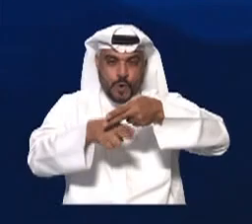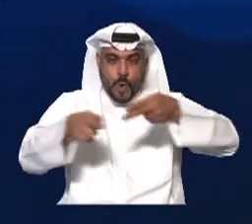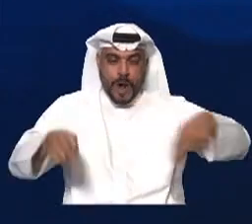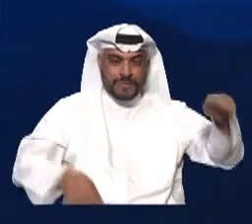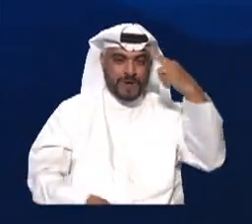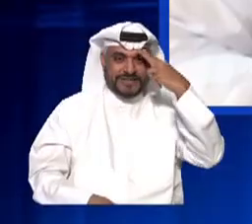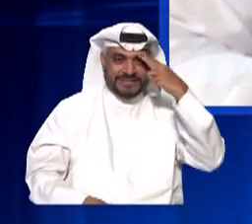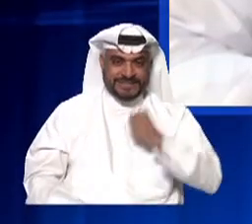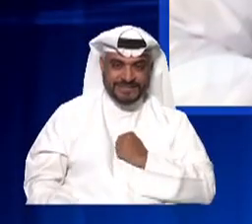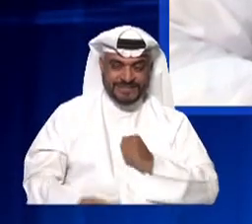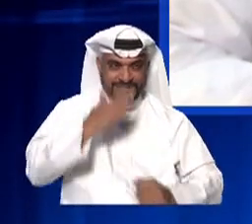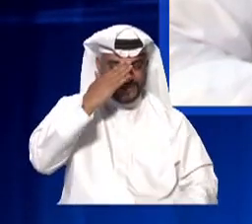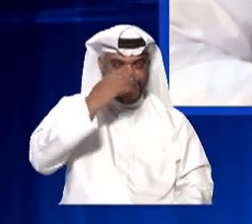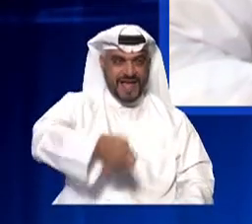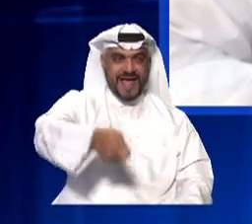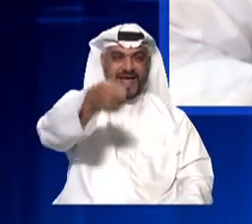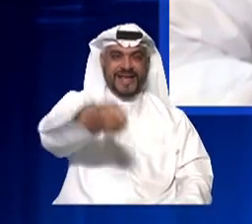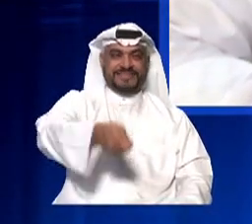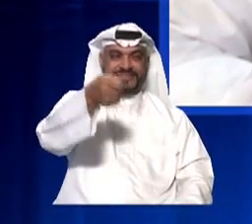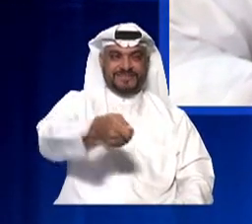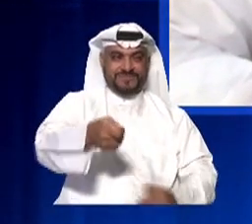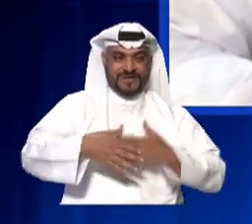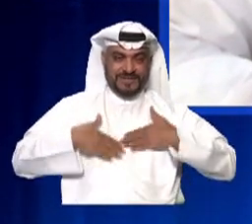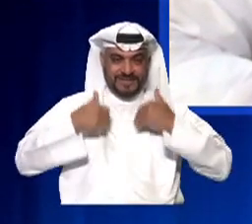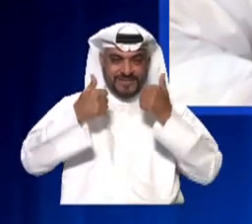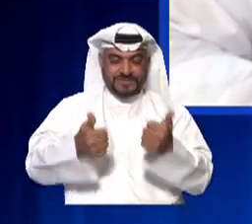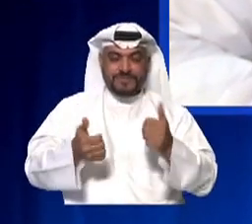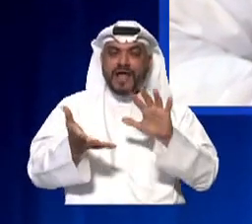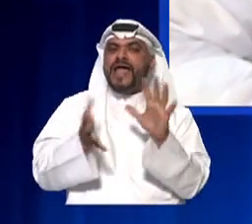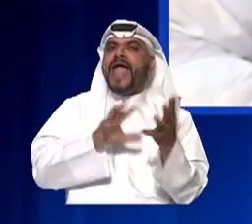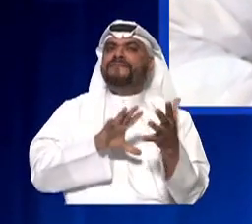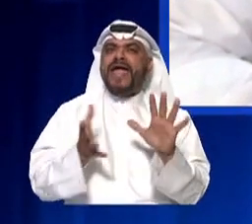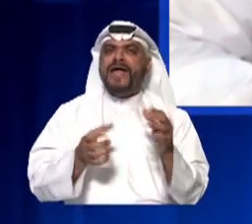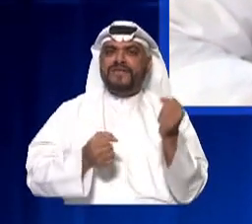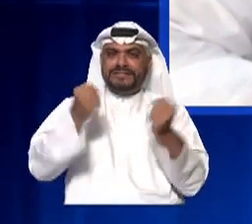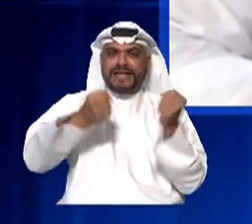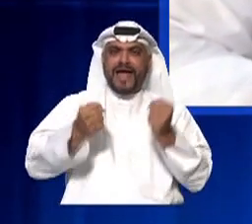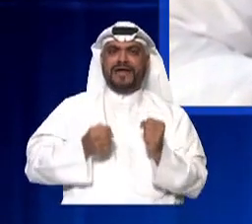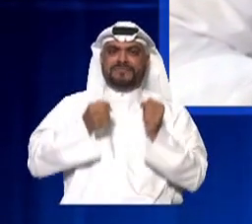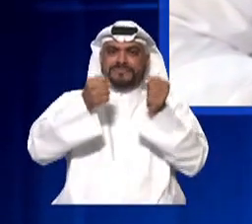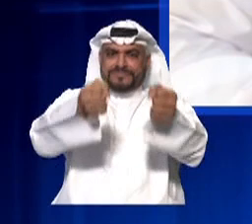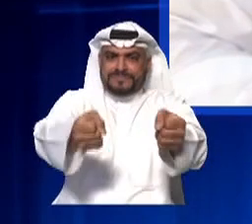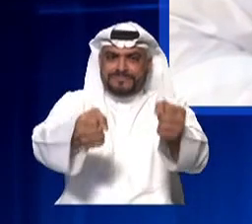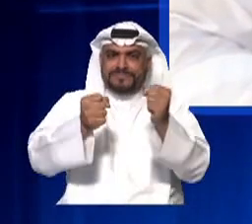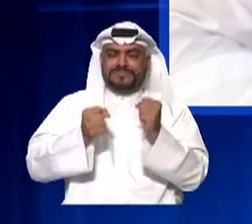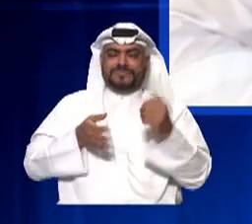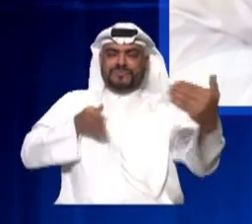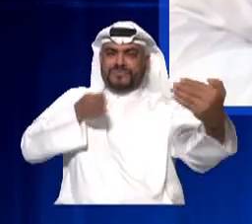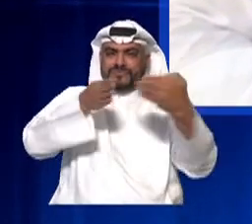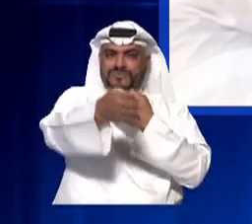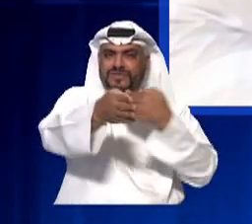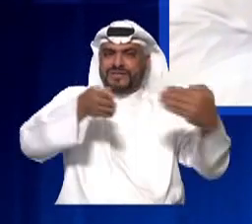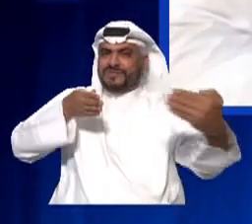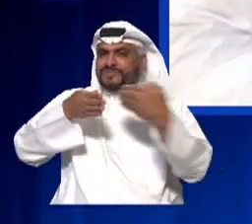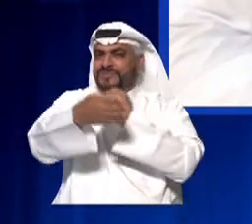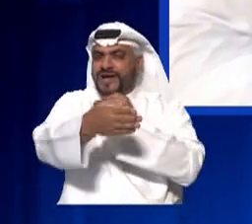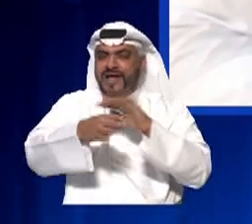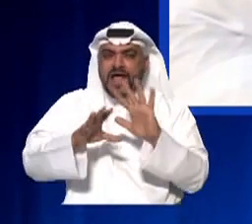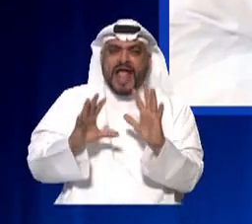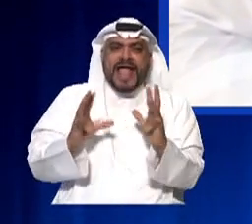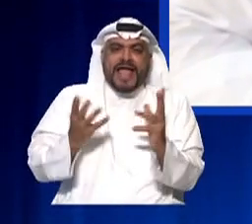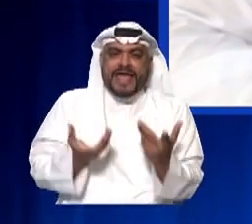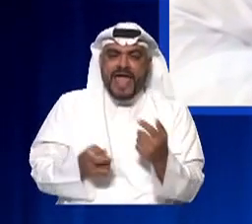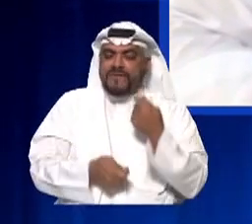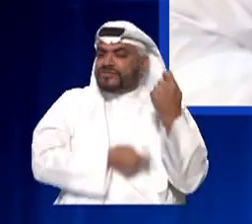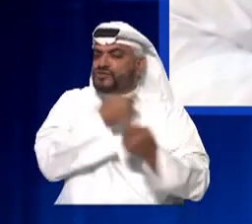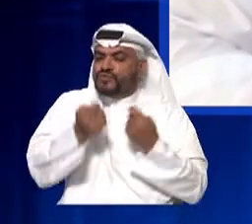أهلا ومرحبا بك. رائد، كيف ترصد حركة العبور في المنفذ؟ ولا تنسى أيضا أن تخبرنا ما هي طبيعة